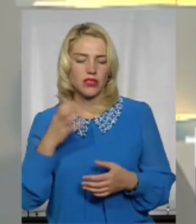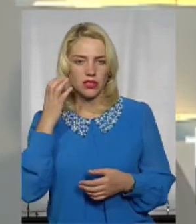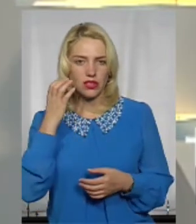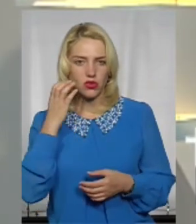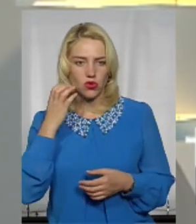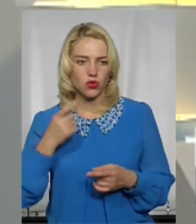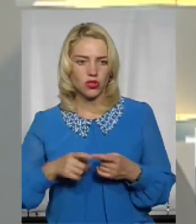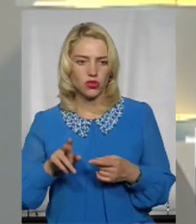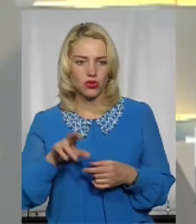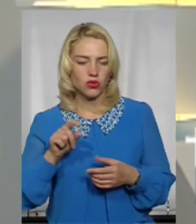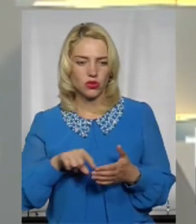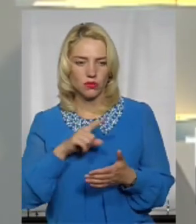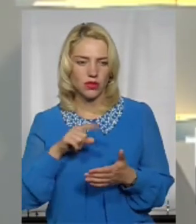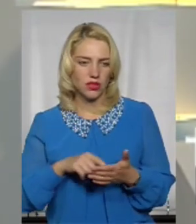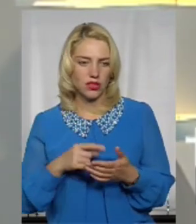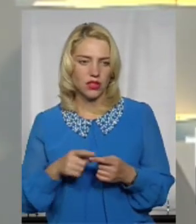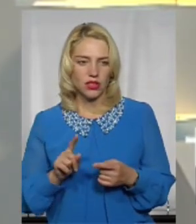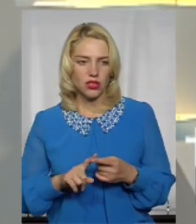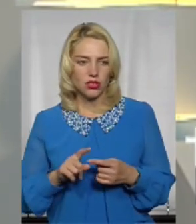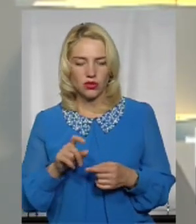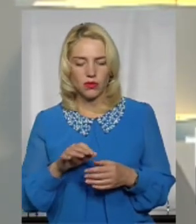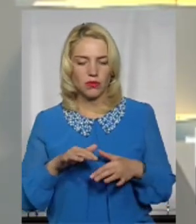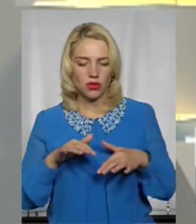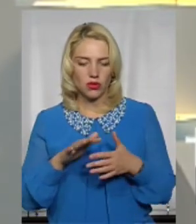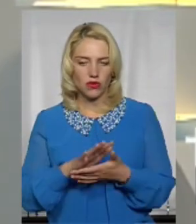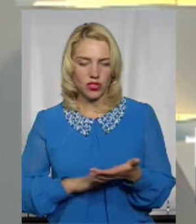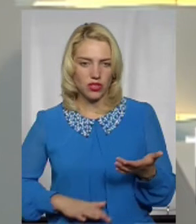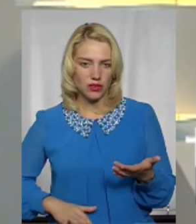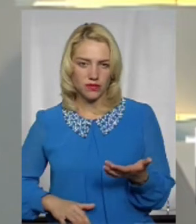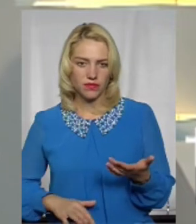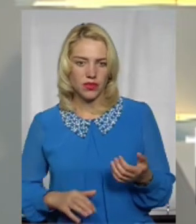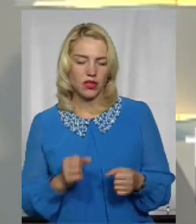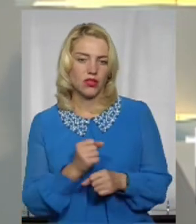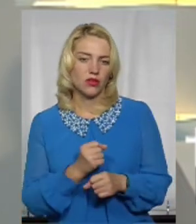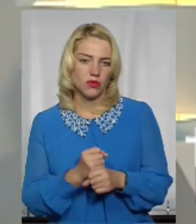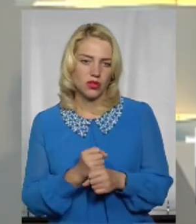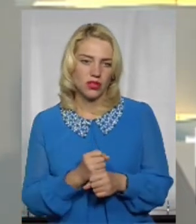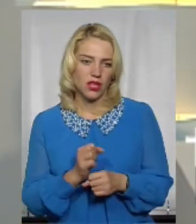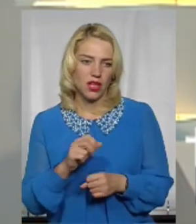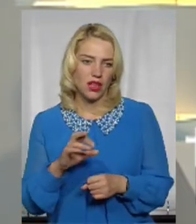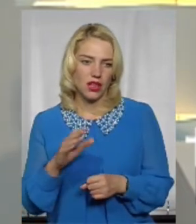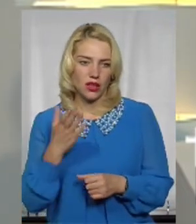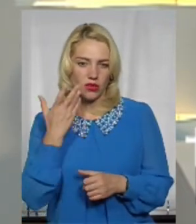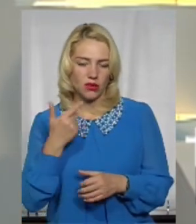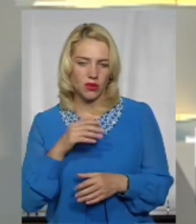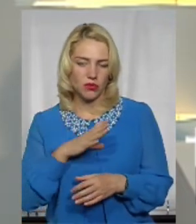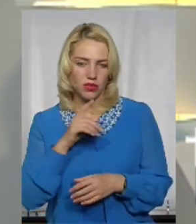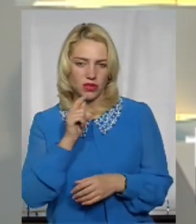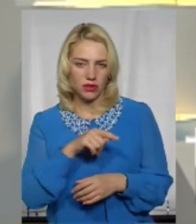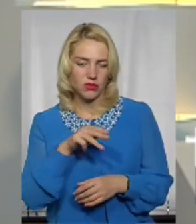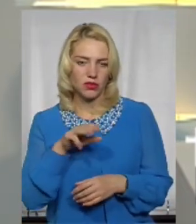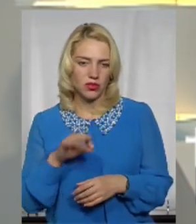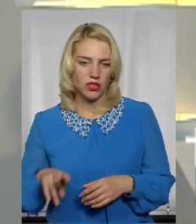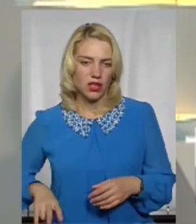щодо цього питання згоди громади на продовження роботи. Але коли ми були там,